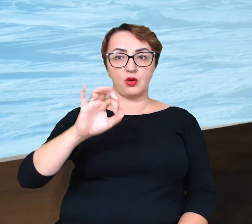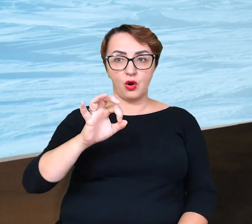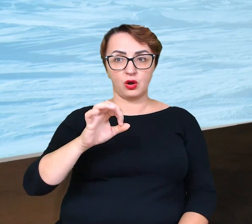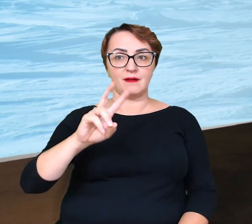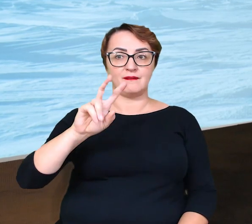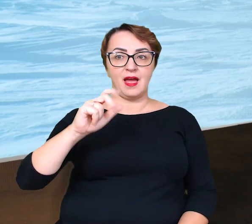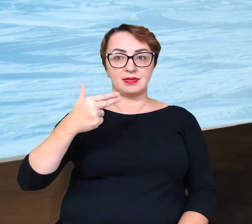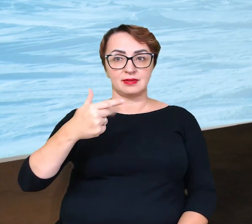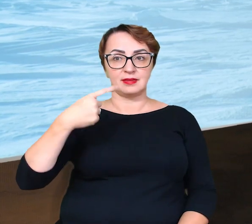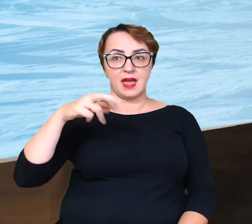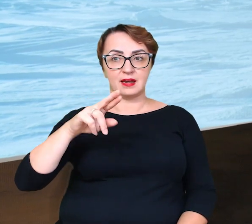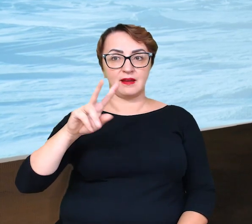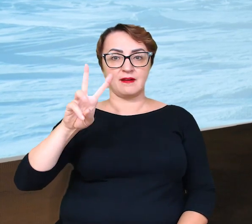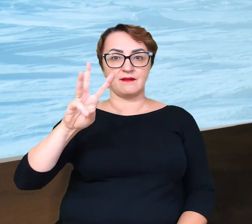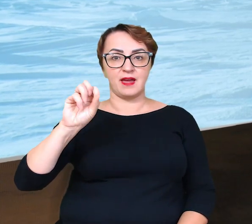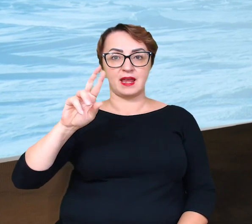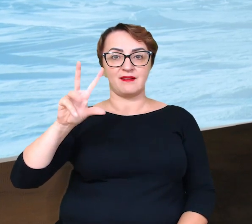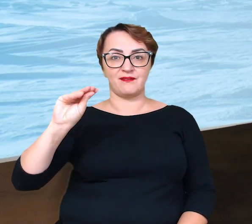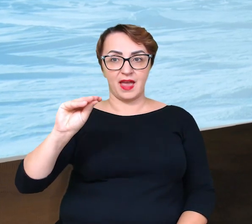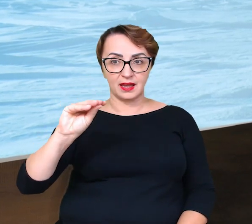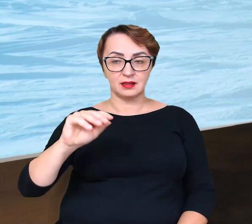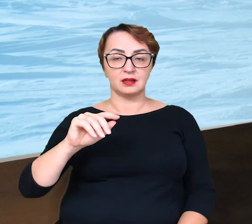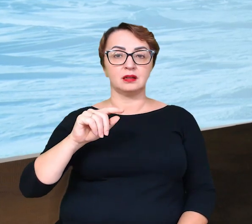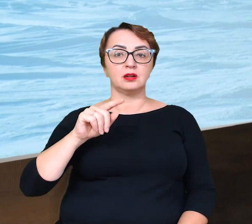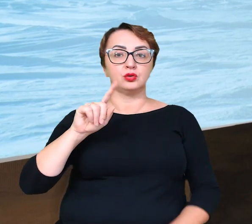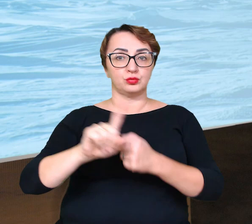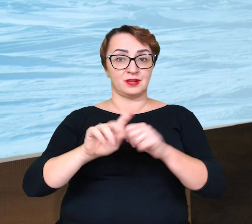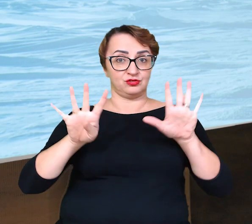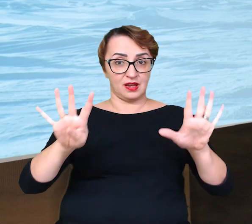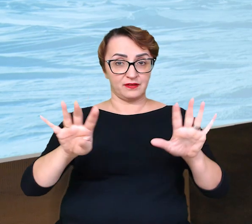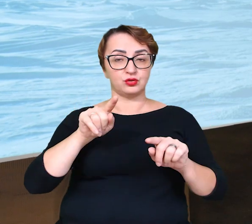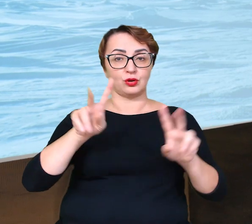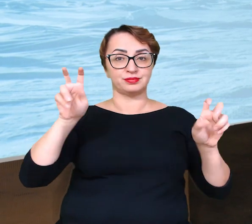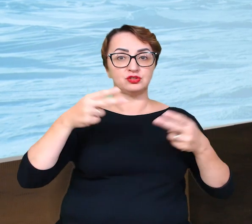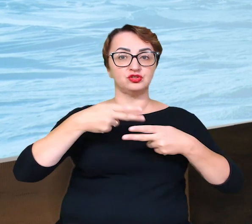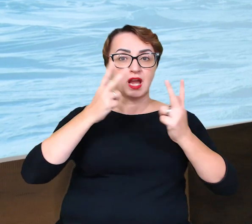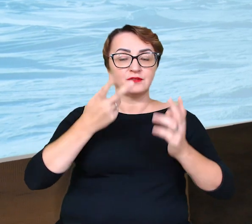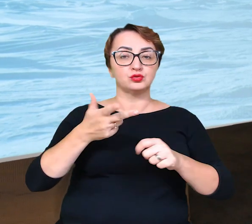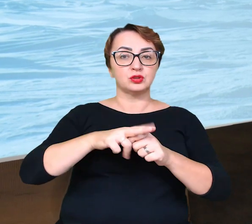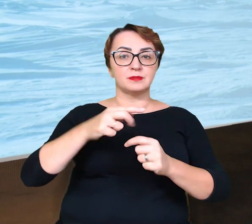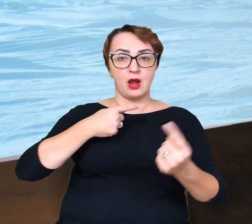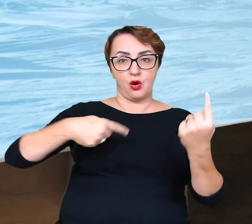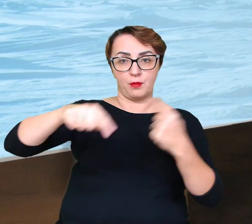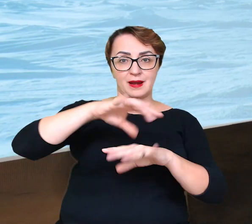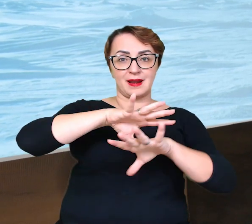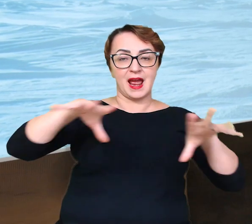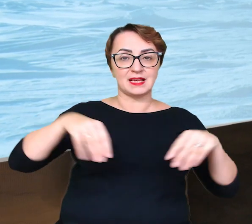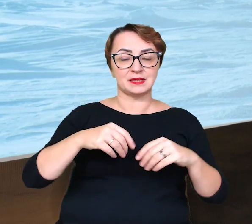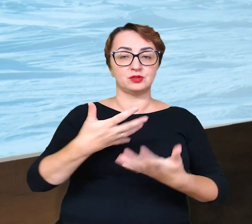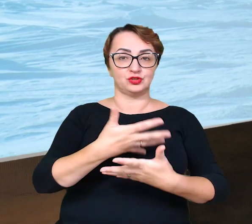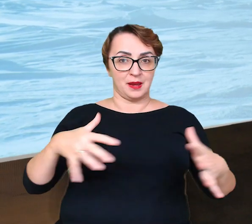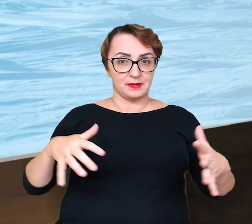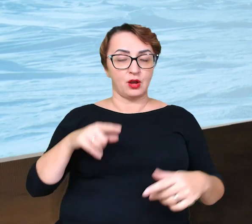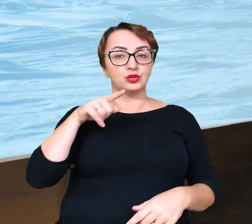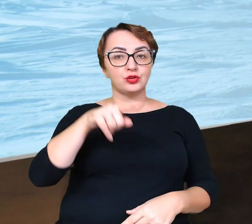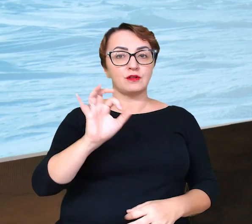9, czyli dzień, kiedy nie obracałem się razem z ziemią. I ta praca jest takim ekstremalnym, dokamerowym performancem